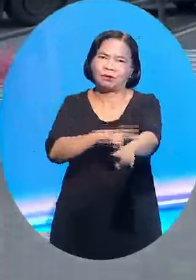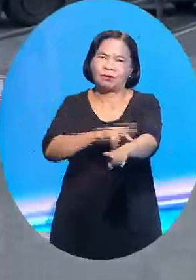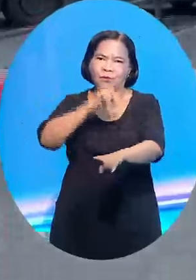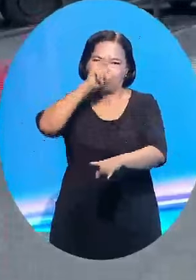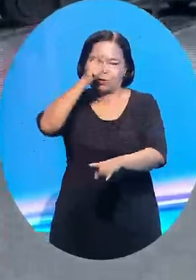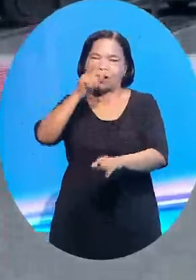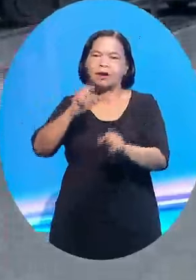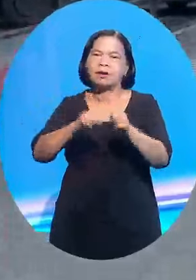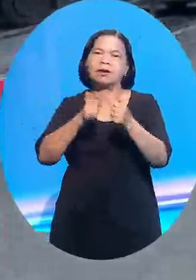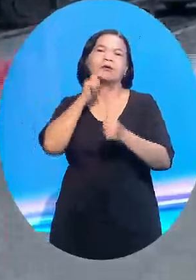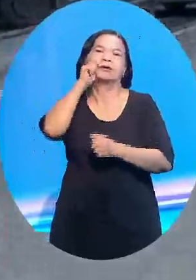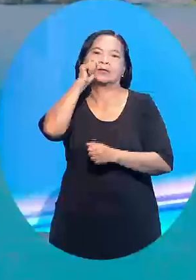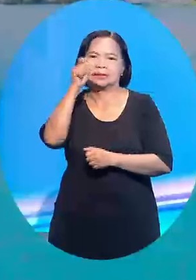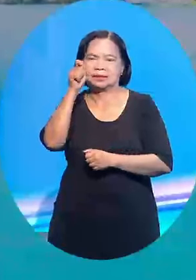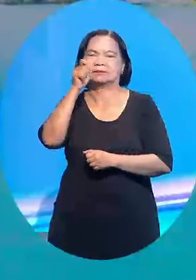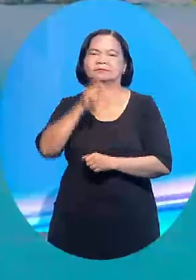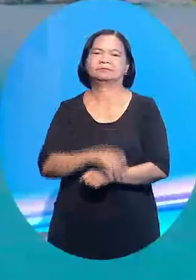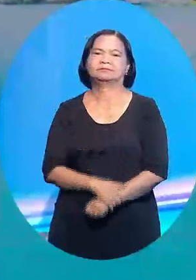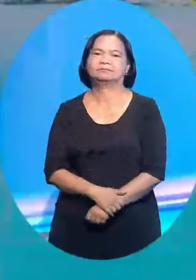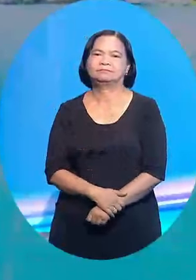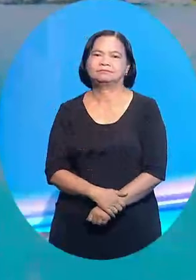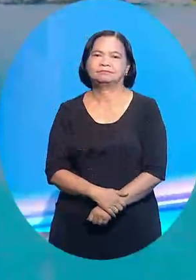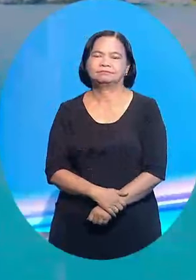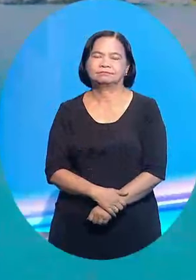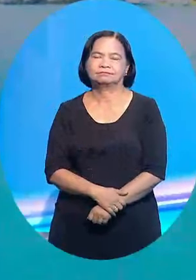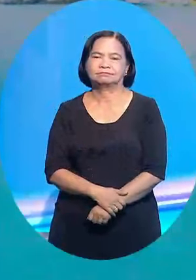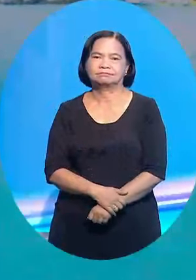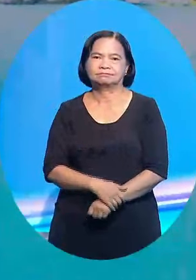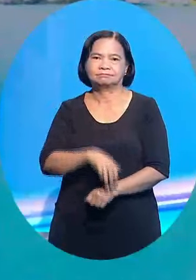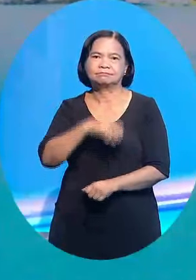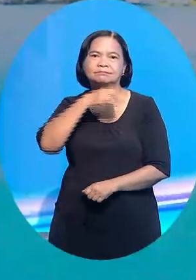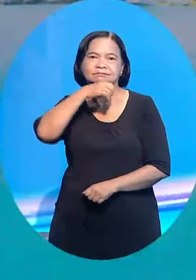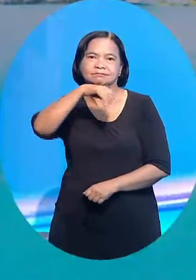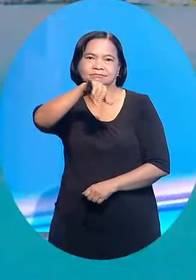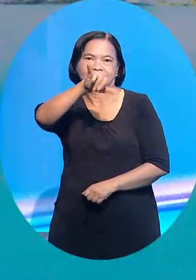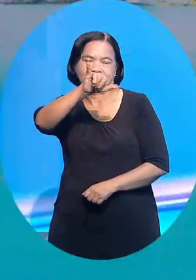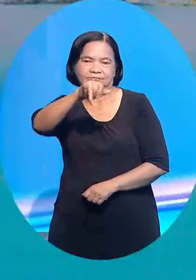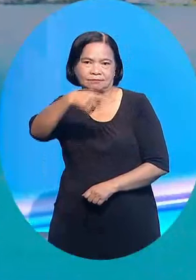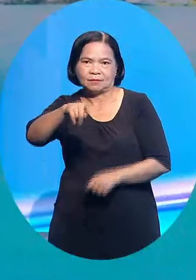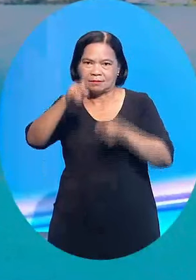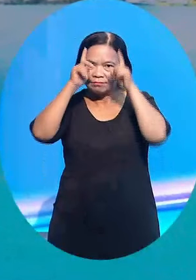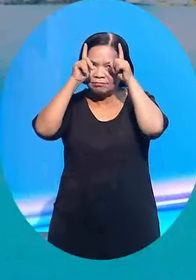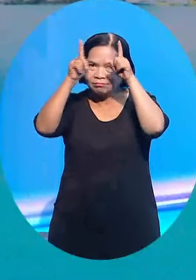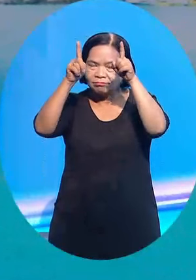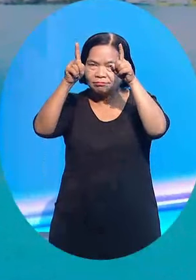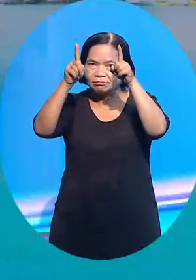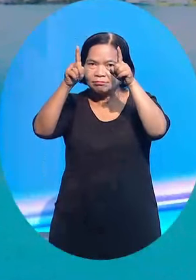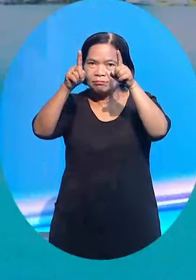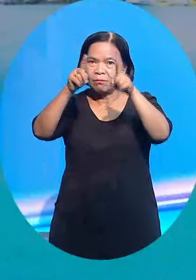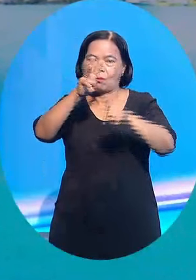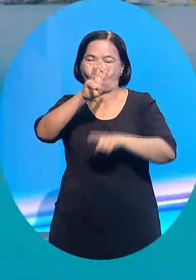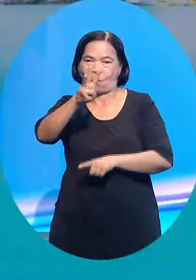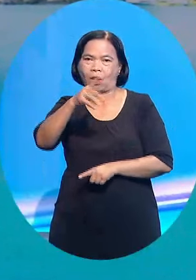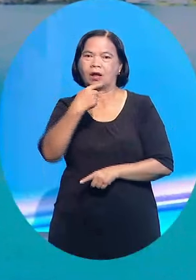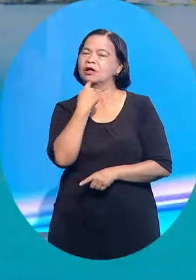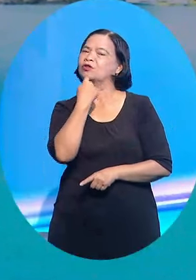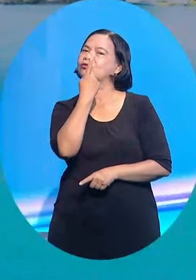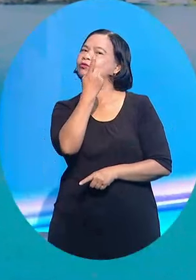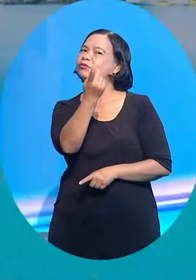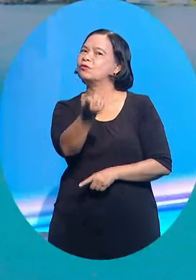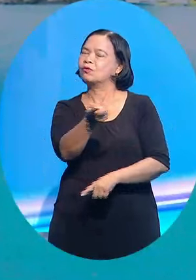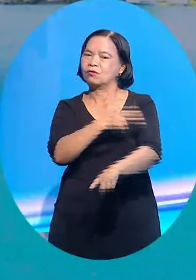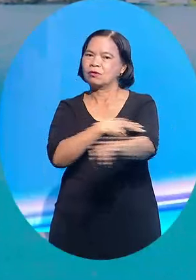đông Ukraine. Trong khi đó, chị Yevgeny Prigozhin, lãnh đạo tập đoàn tư nhân Wagner, tuyên bố lực lượng